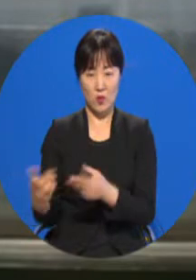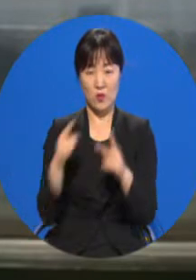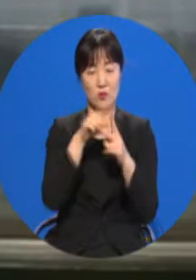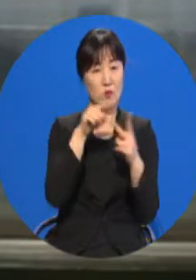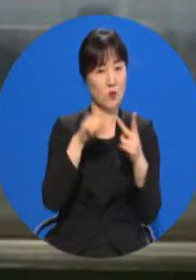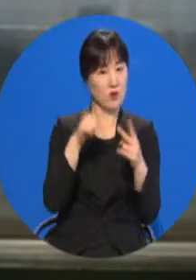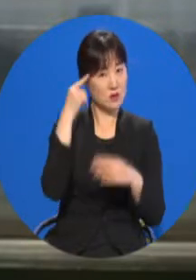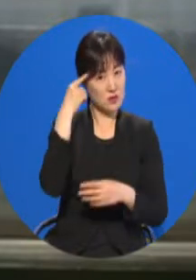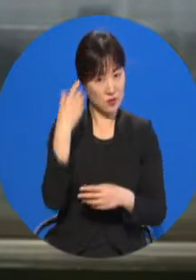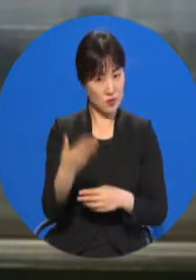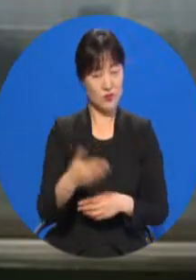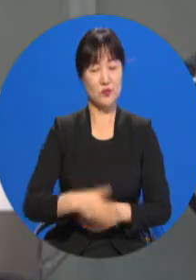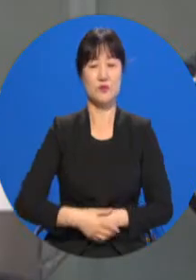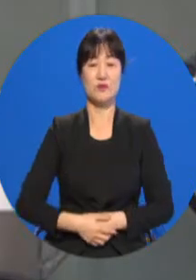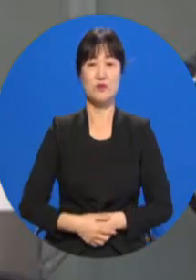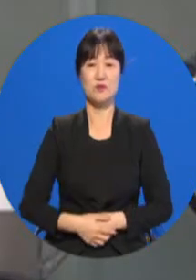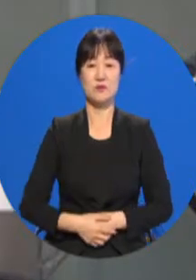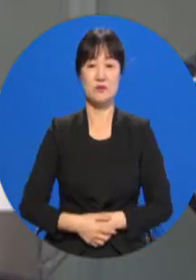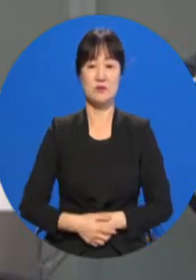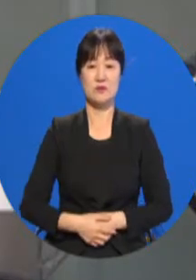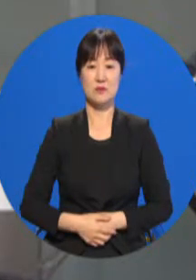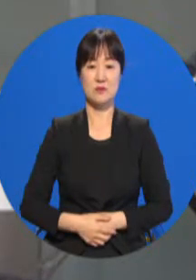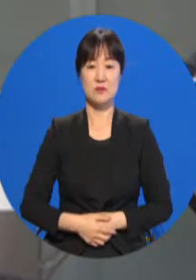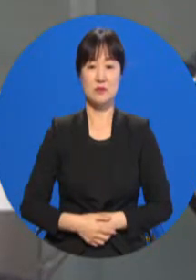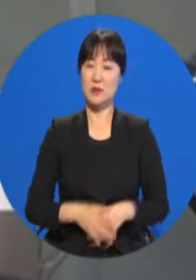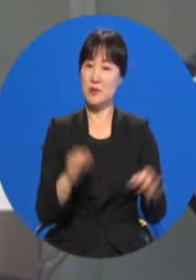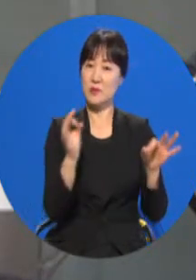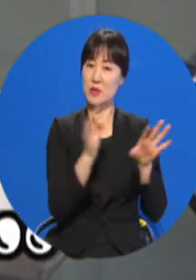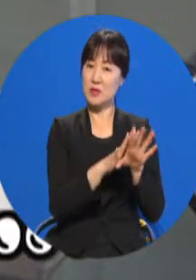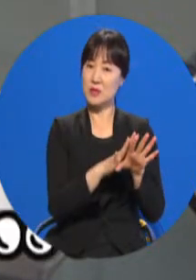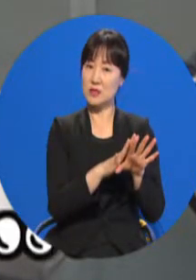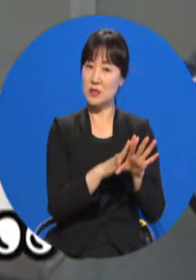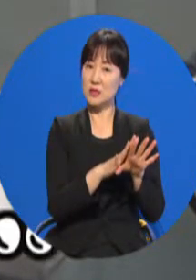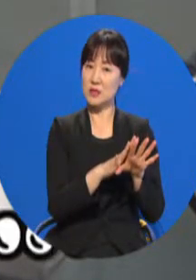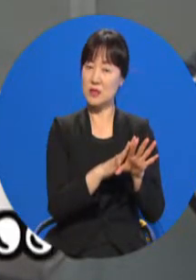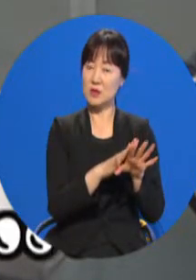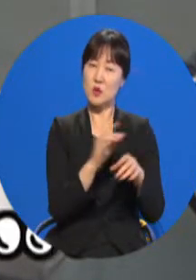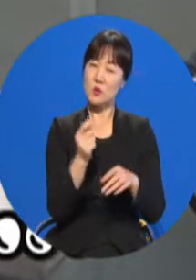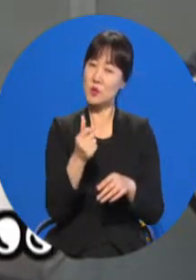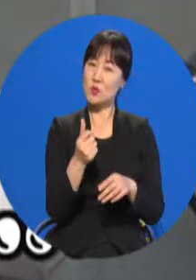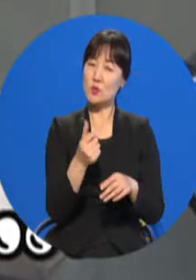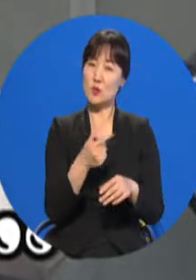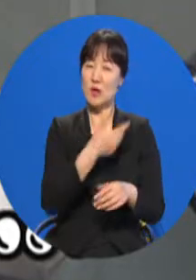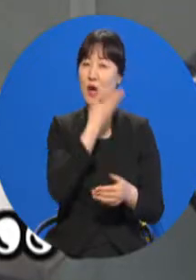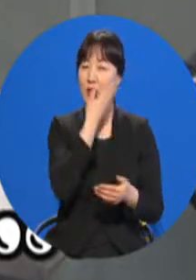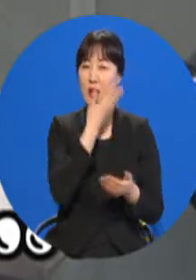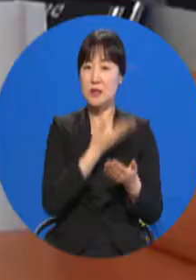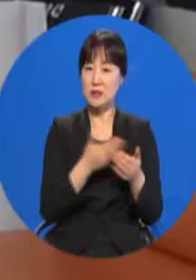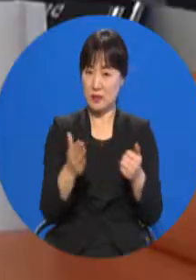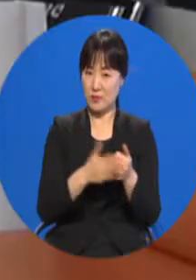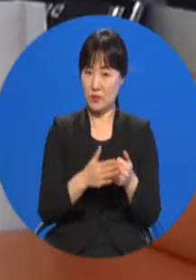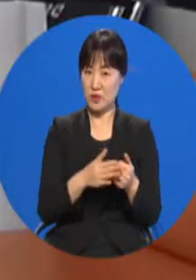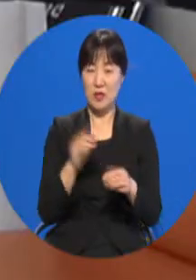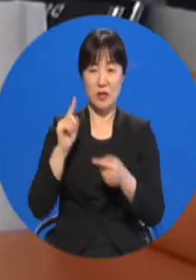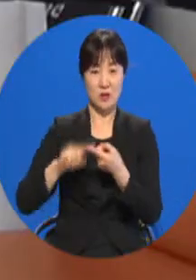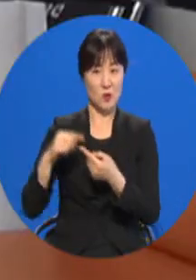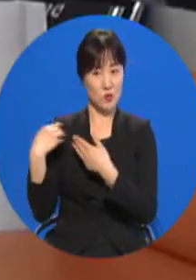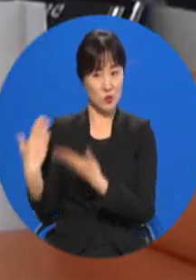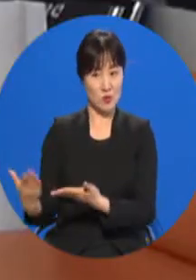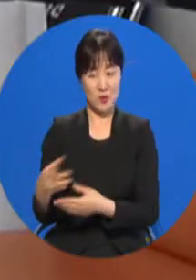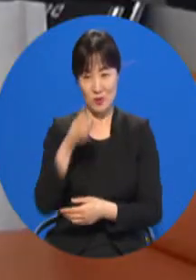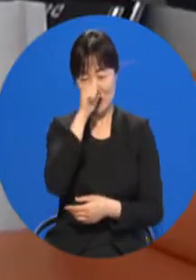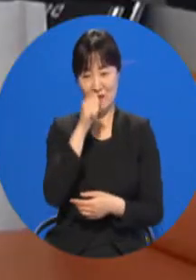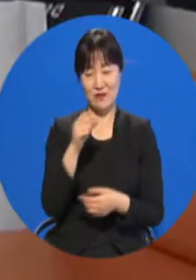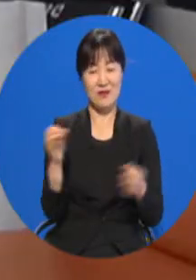질문에는 의견이 엇갈립니다. 폐지는 아무래도 브랜드가 있다 보니까 살리는 방향으로 가는데. 난 그냥 없앴으면